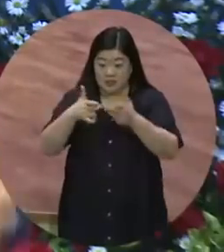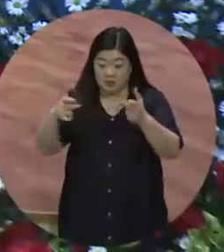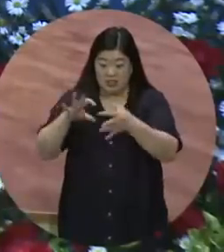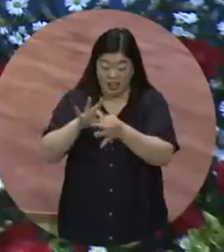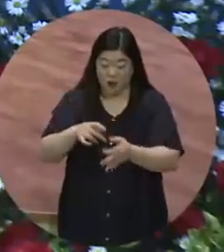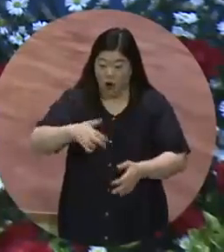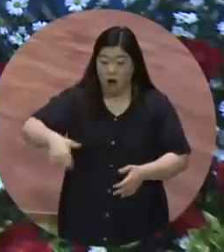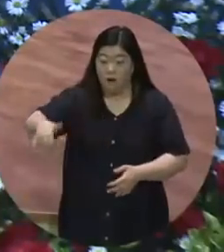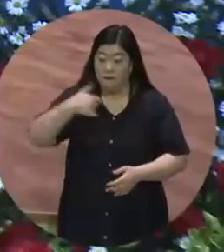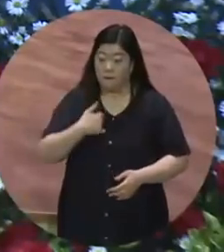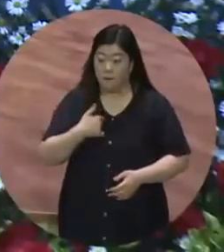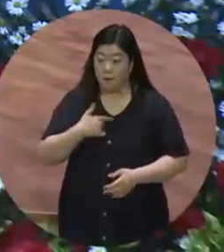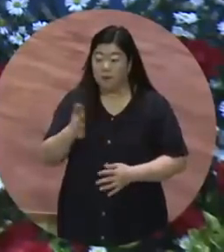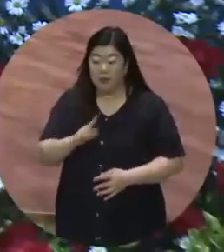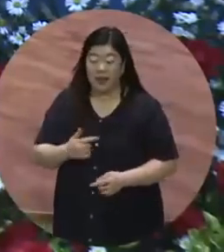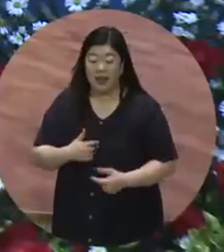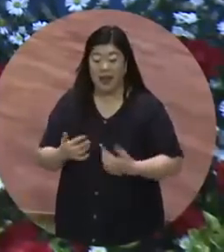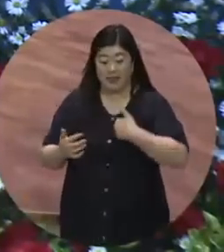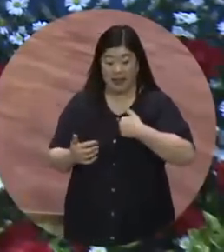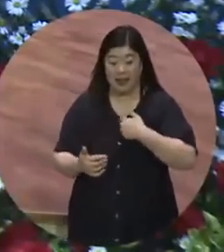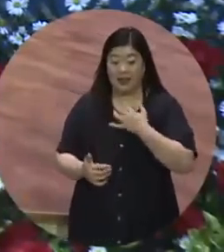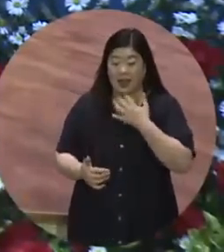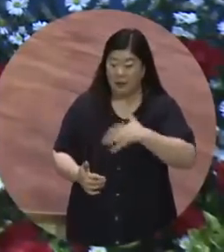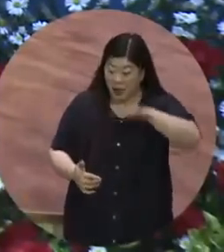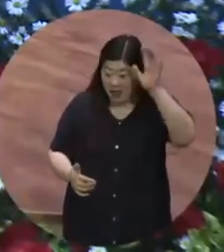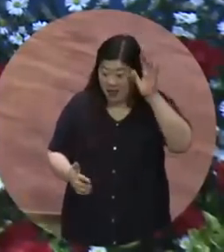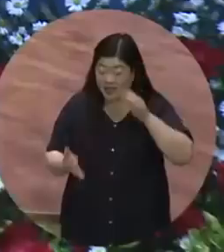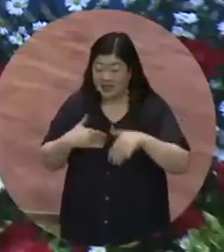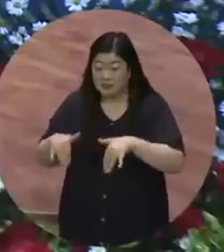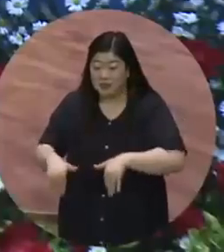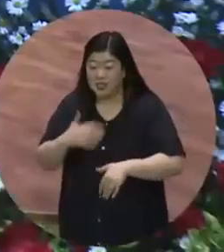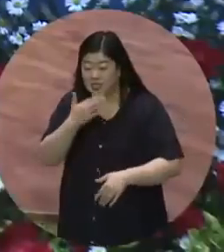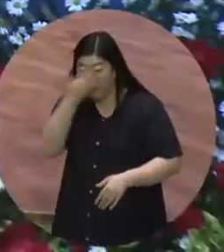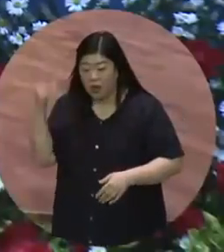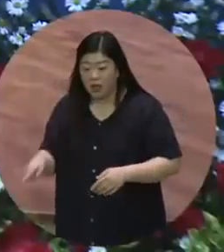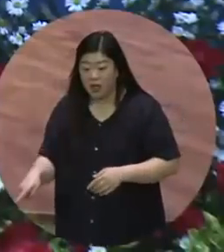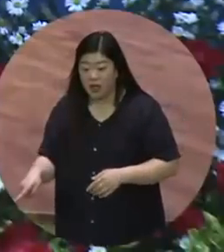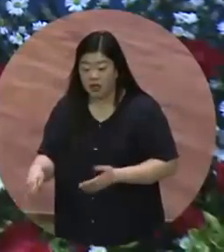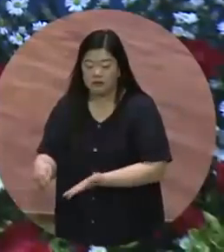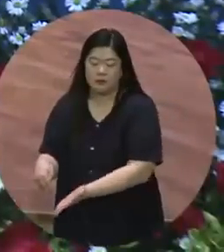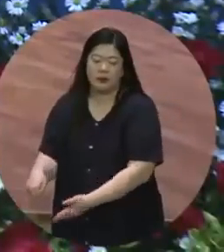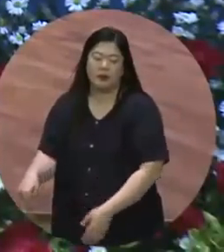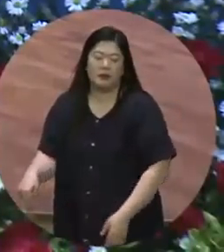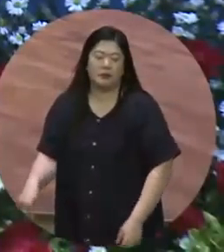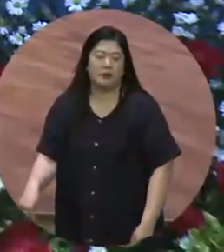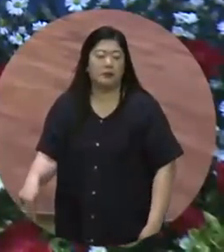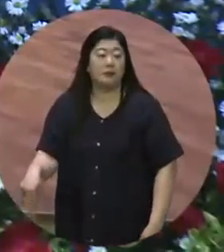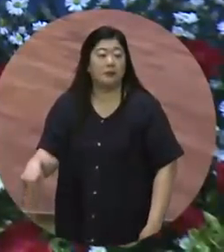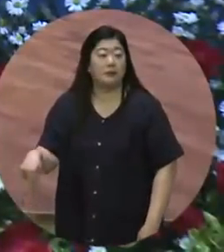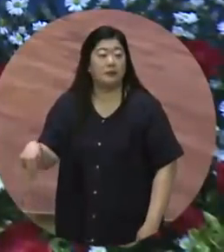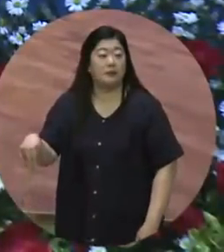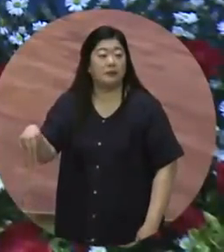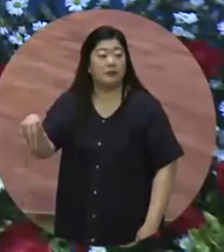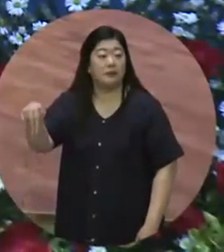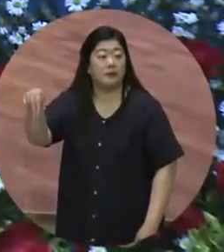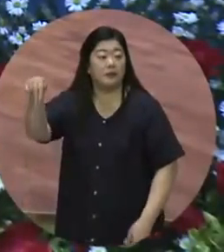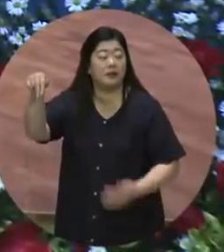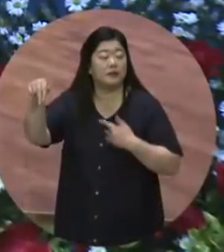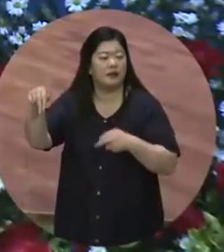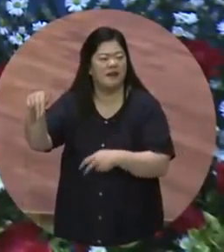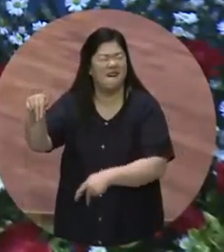시작해가지고 딱 내려와서 기도, 프랭크 기도를 시작하면서 붙잡을 하루도 안 빠지고. 근데 할 때마다 힘듭니다.